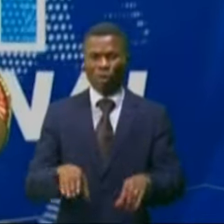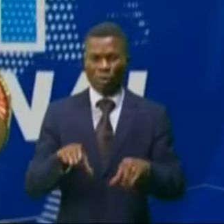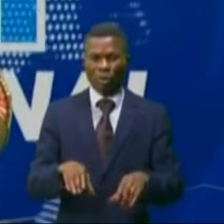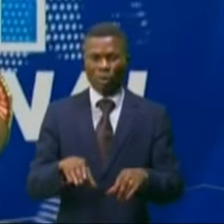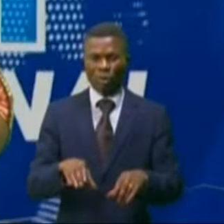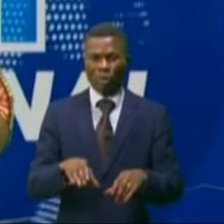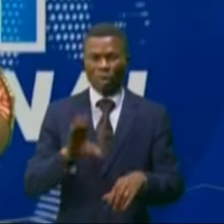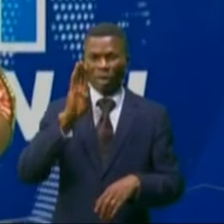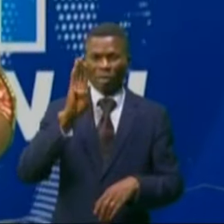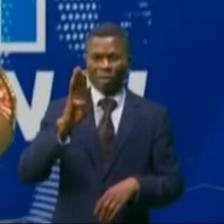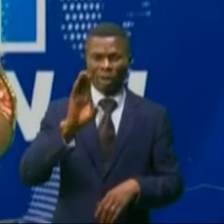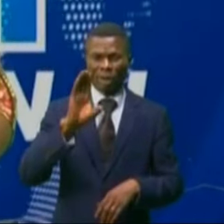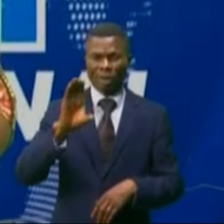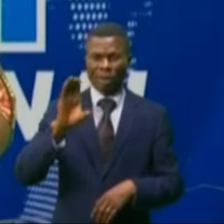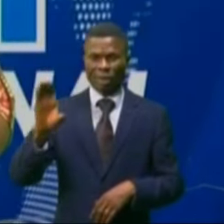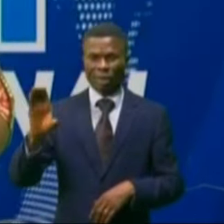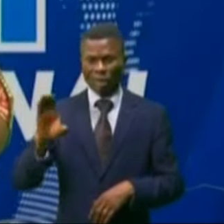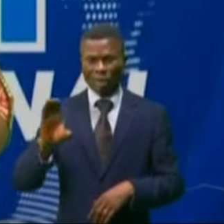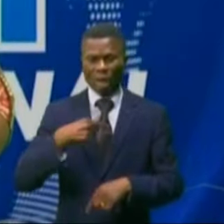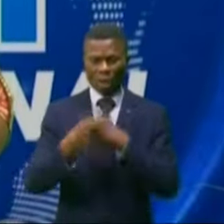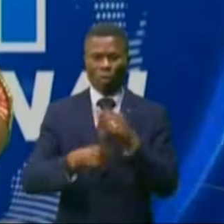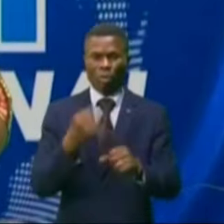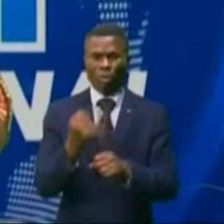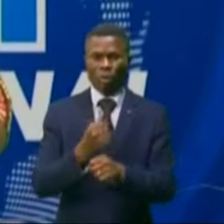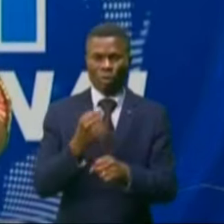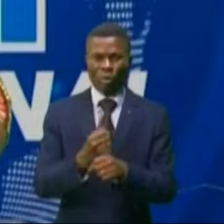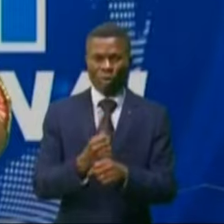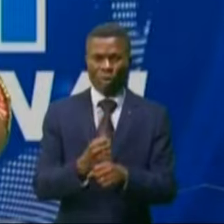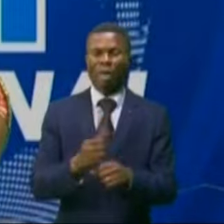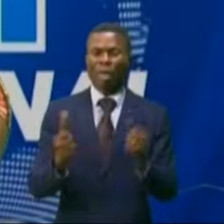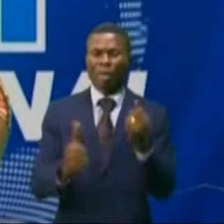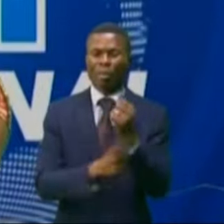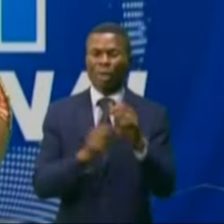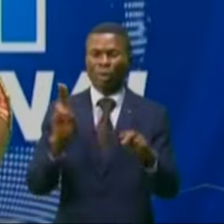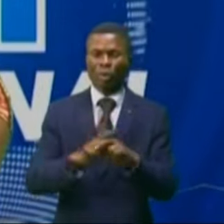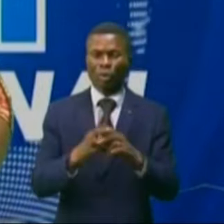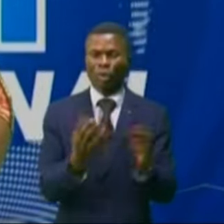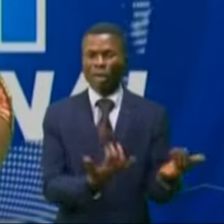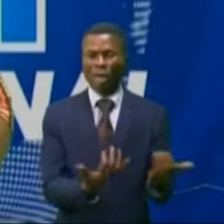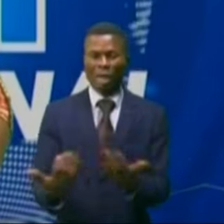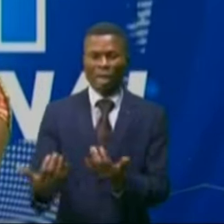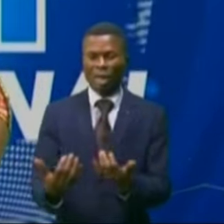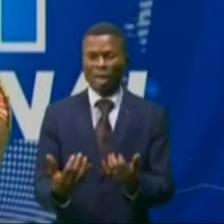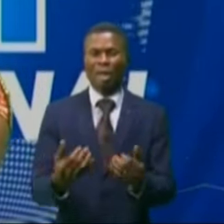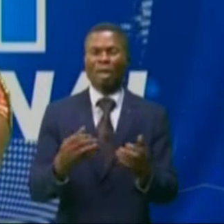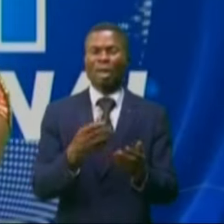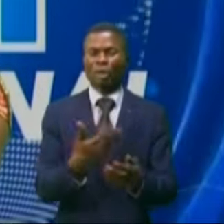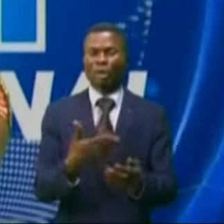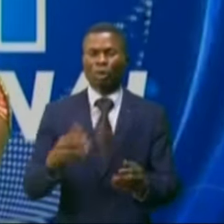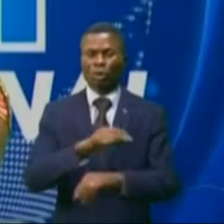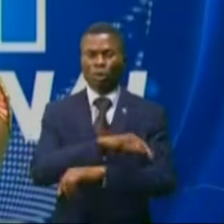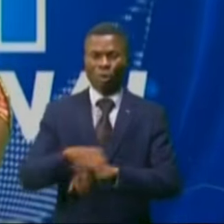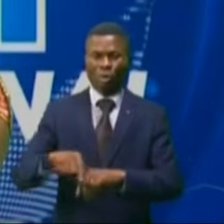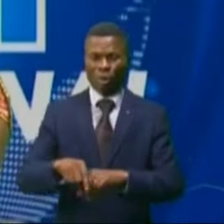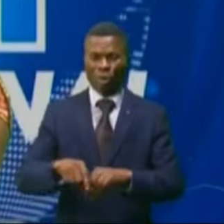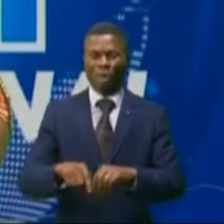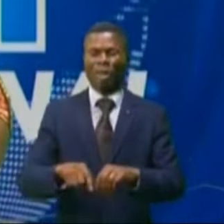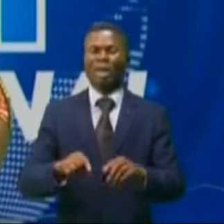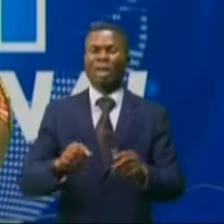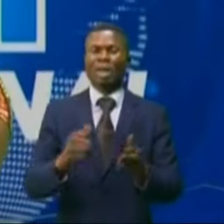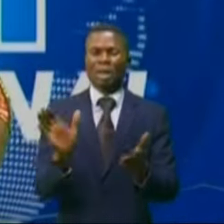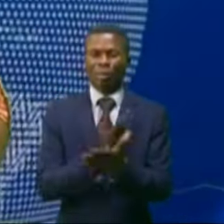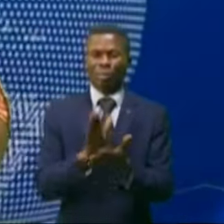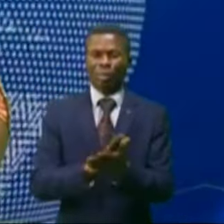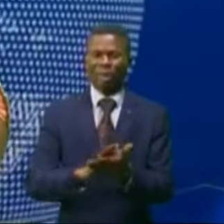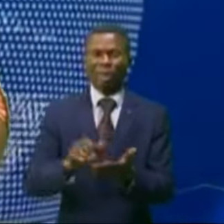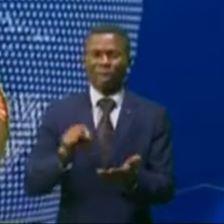compte acquérir pour son fonctionnement des consommables informatiques, des fournitures, des bureaux, des imprimés ordinaires et